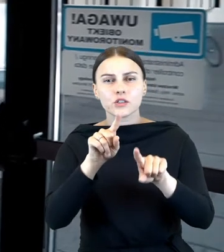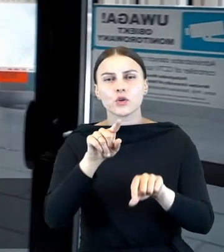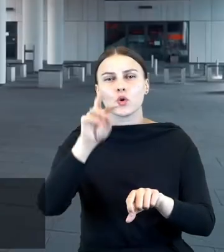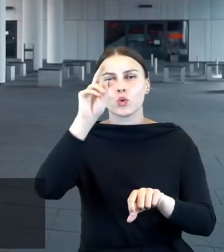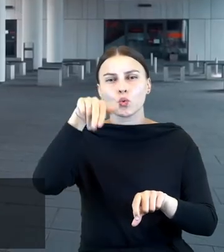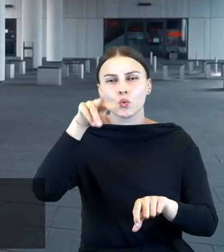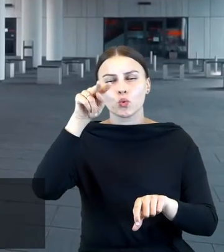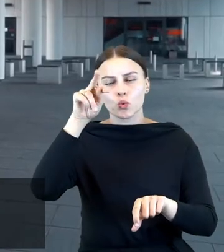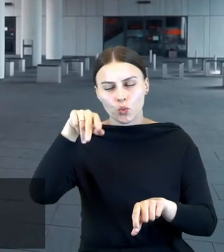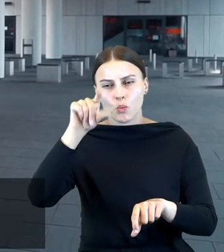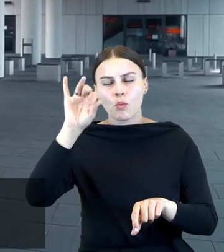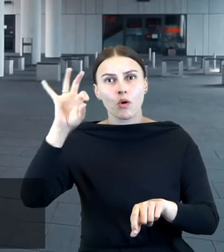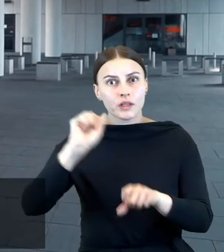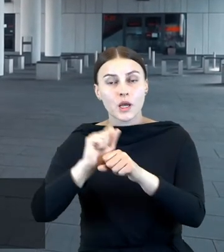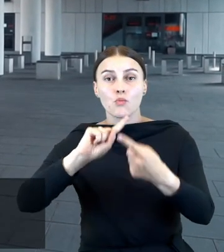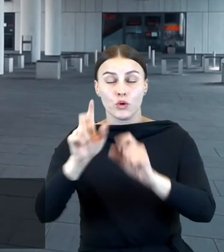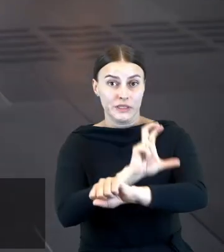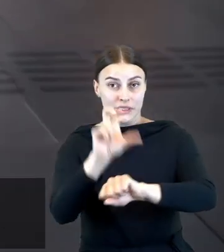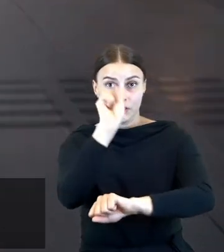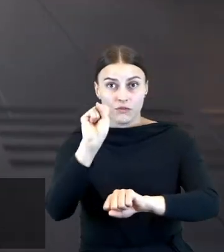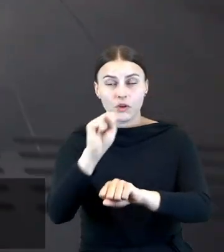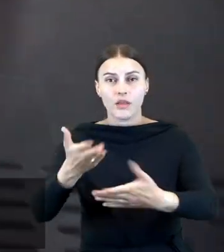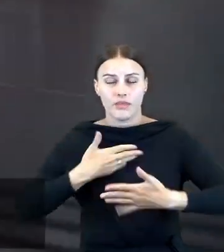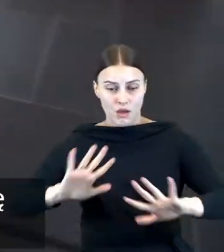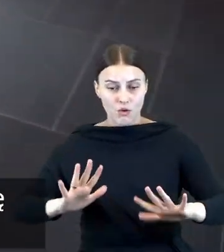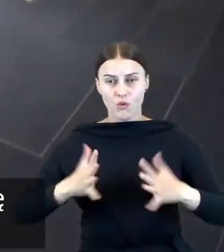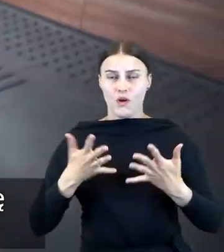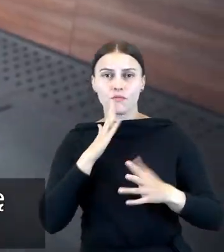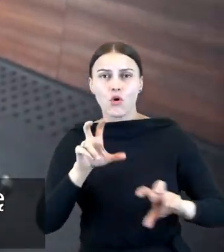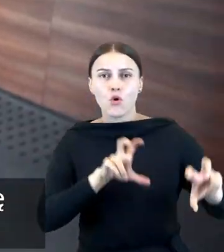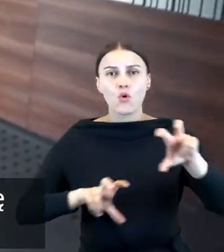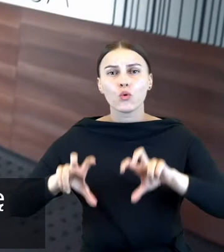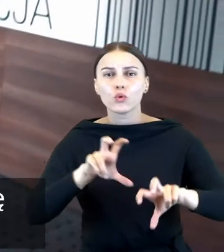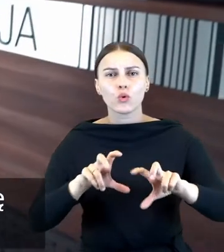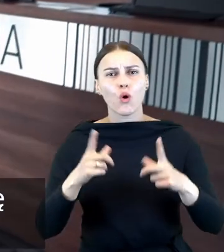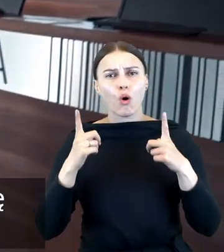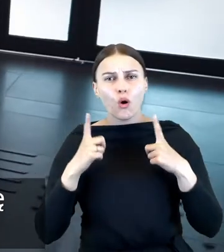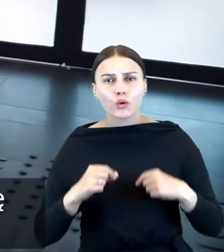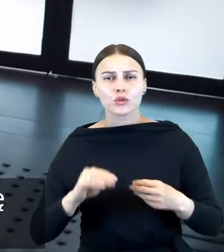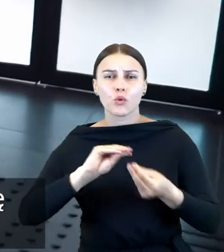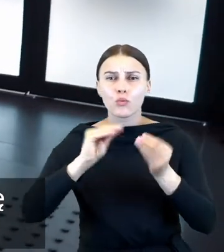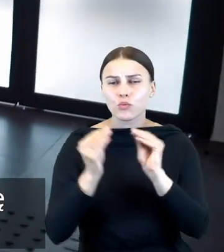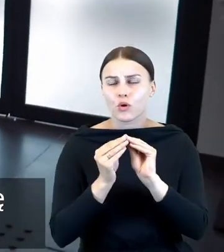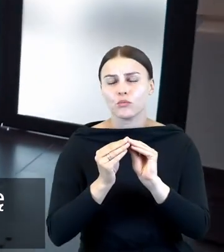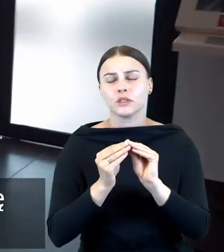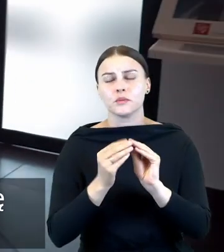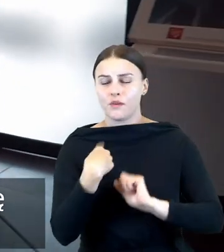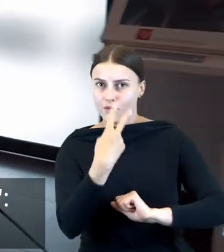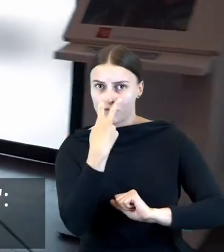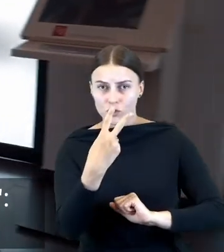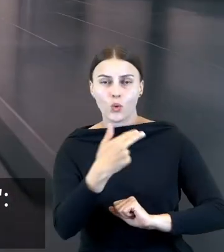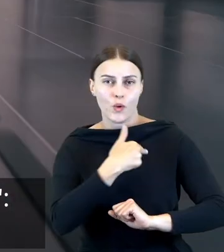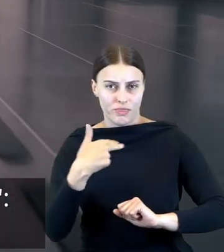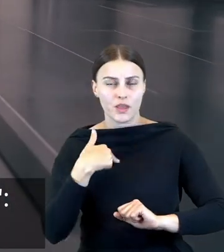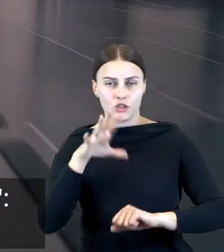znaczników elektronicznych TotuPoint na Politechnice Wrocławskiej znacznie ułatwia poruszanie się osobom z dysfunkcją wzroku na